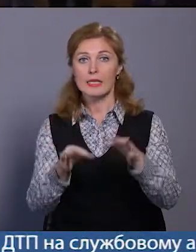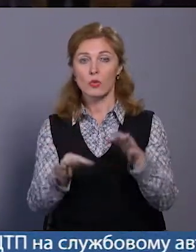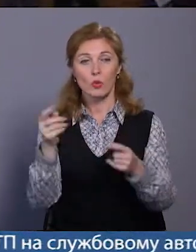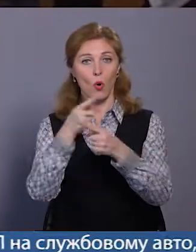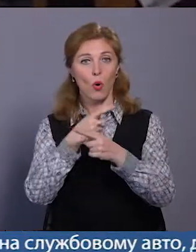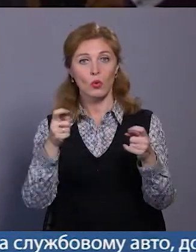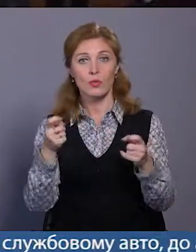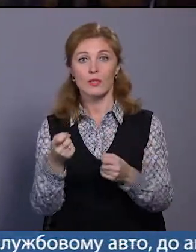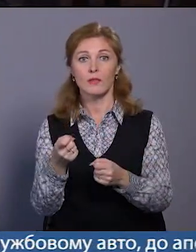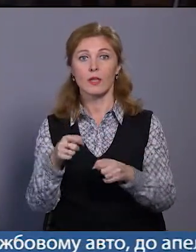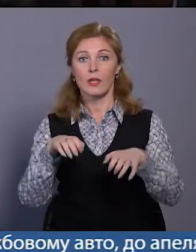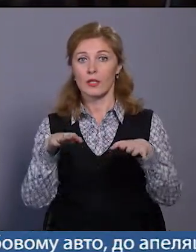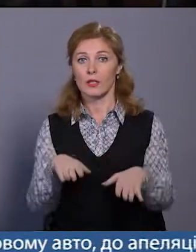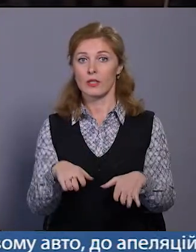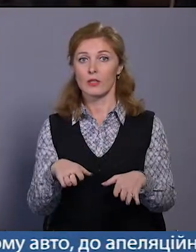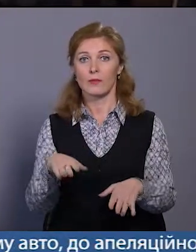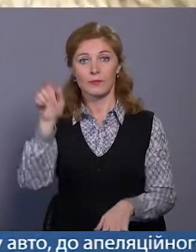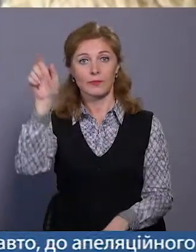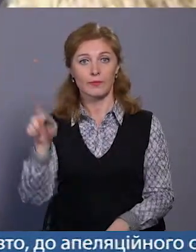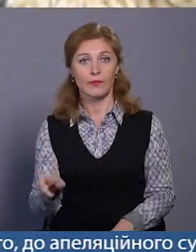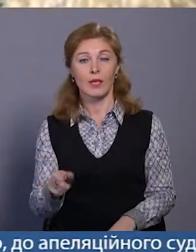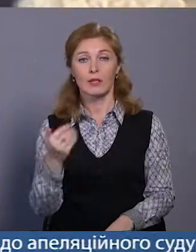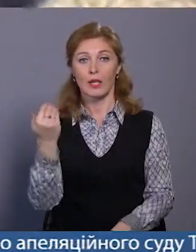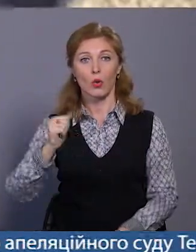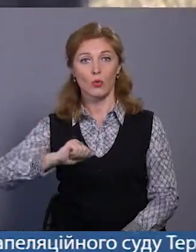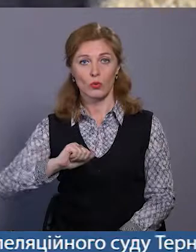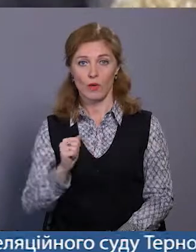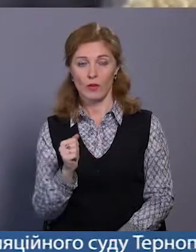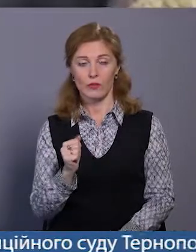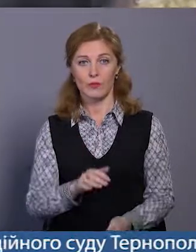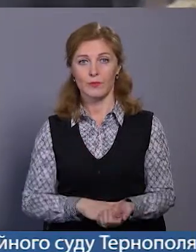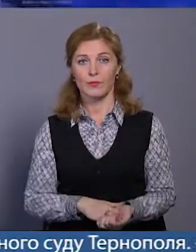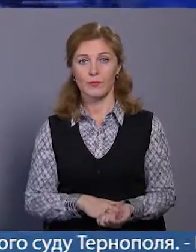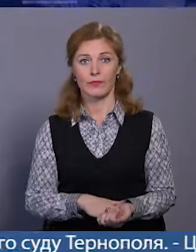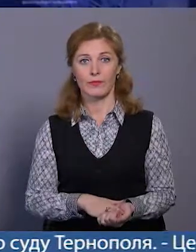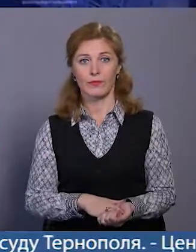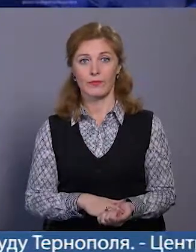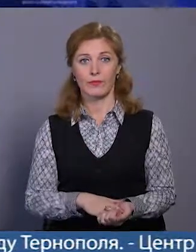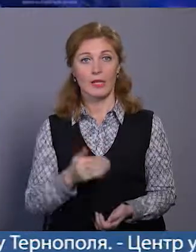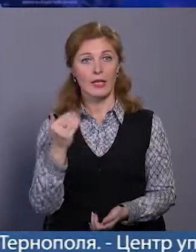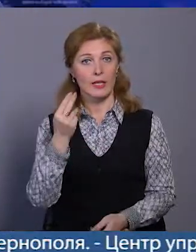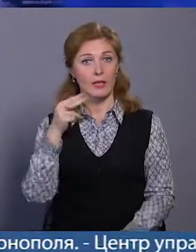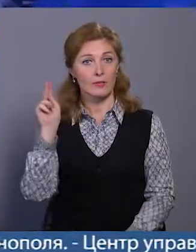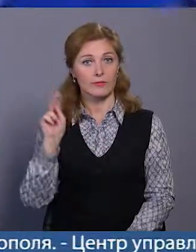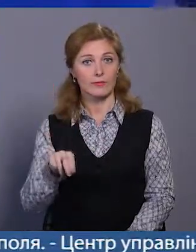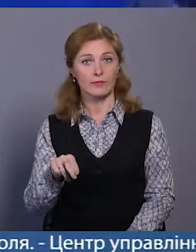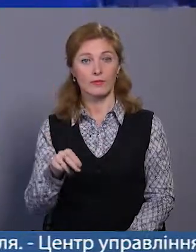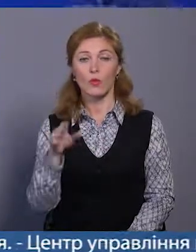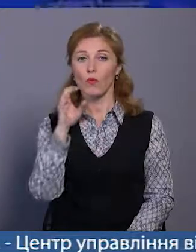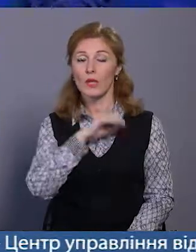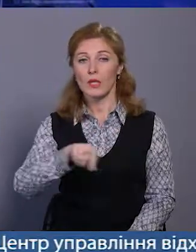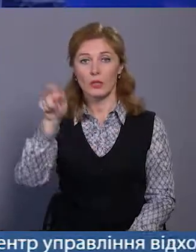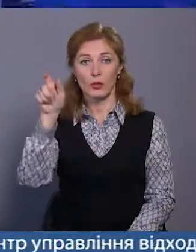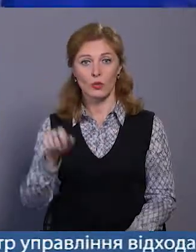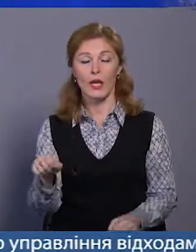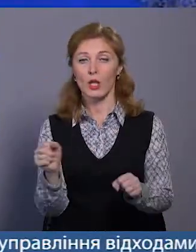вирок громадському активісту Сергію Стерненку та його товаришу Руслану Демчуку. Їх визнали винними у викраденні людини